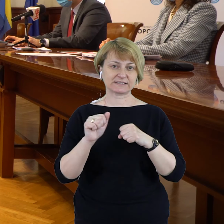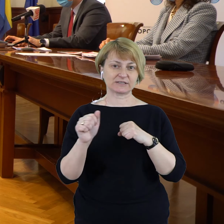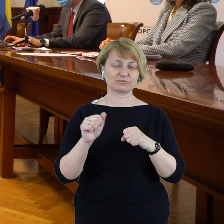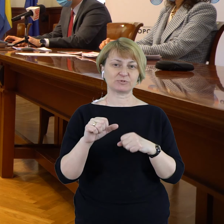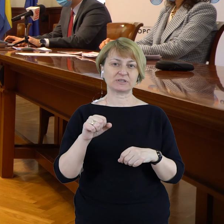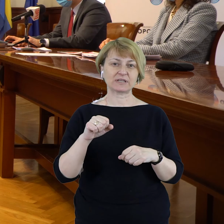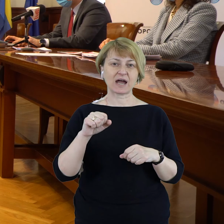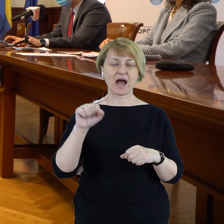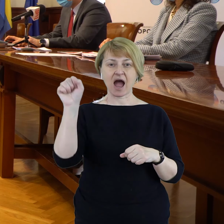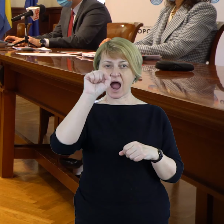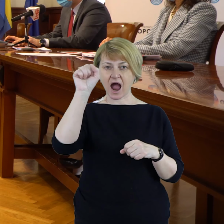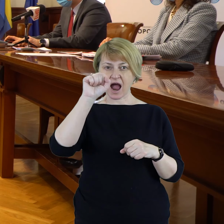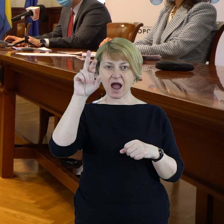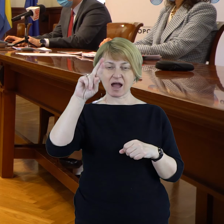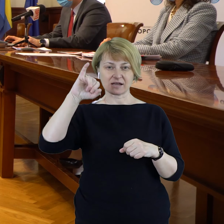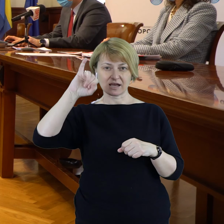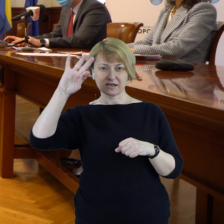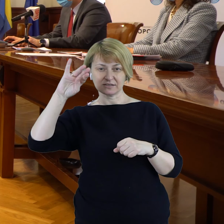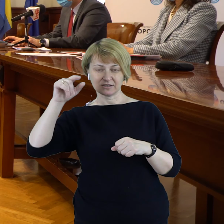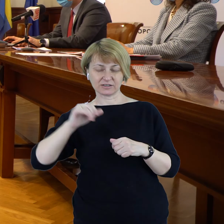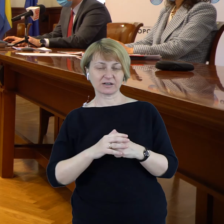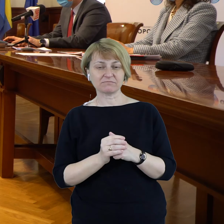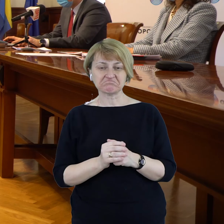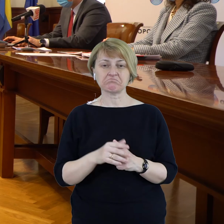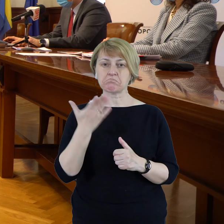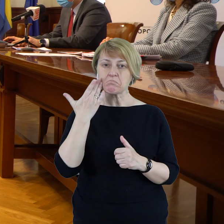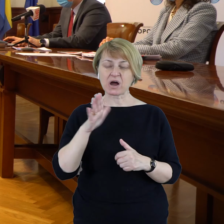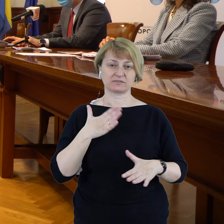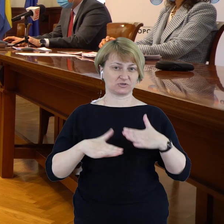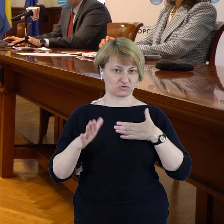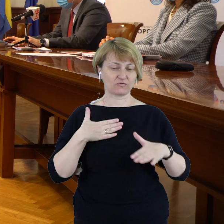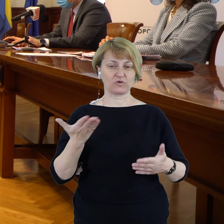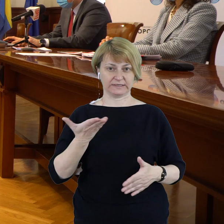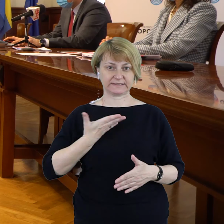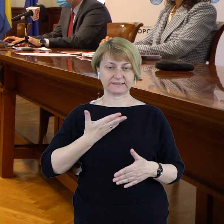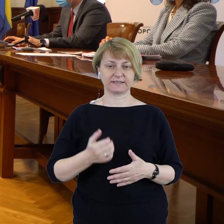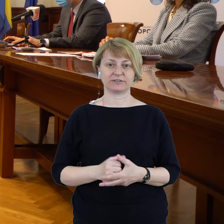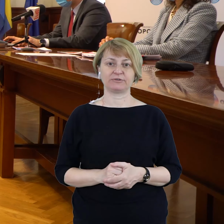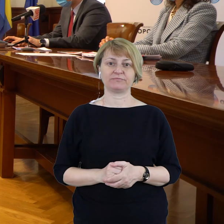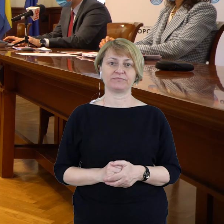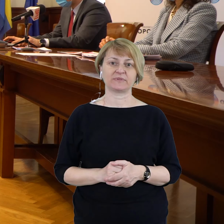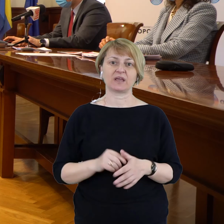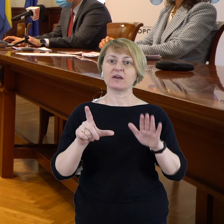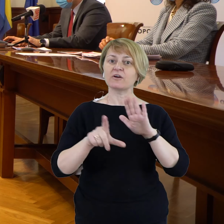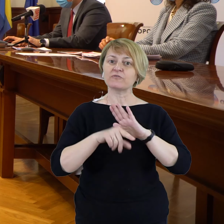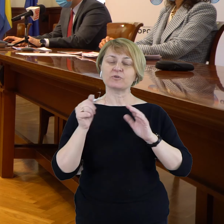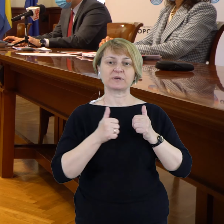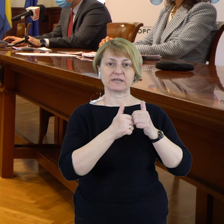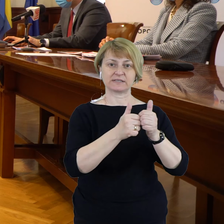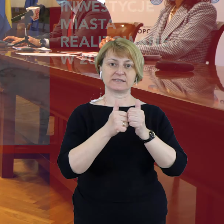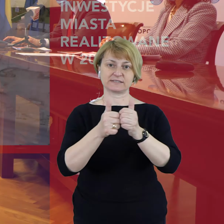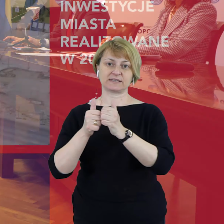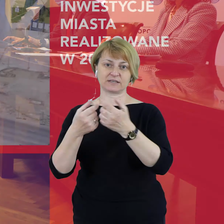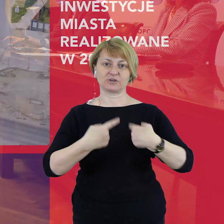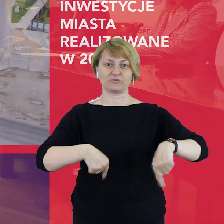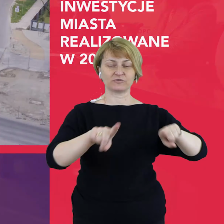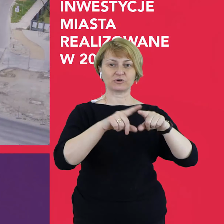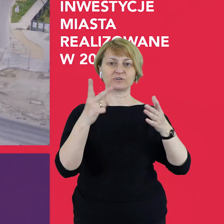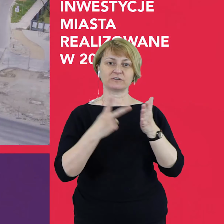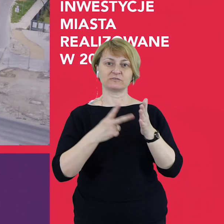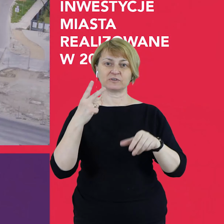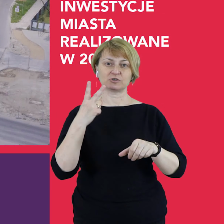na tym najwyższej półce, na literce A w ratingu krajowym Fitcha, bardzo nas cieszy. Wybrane inwestycje